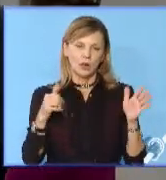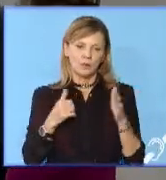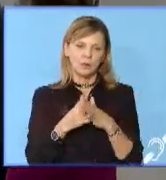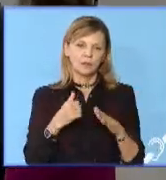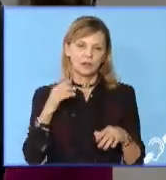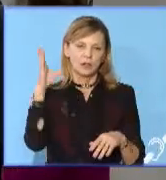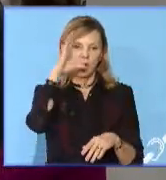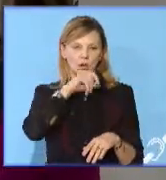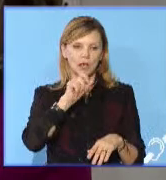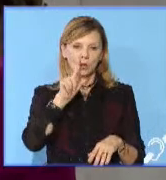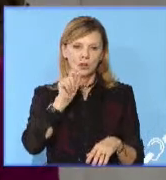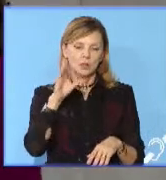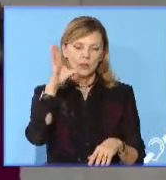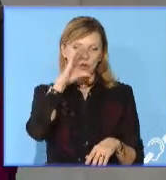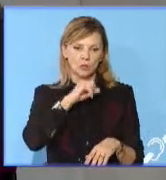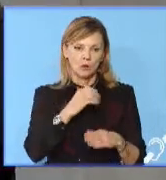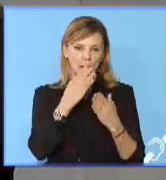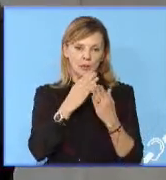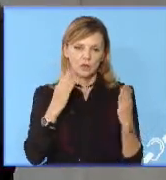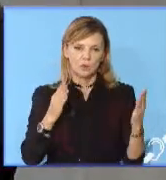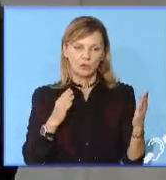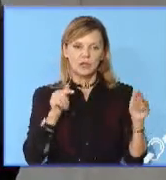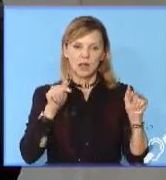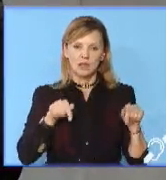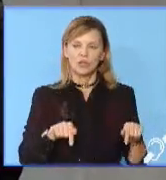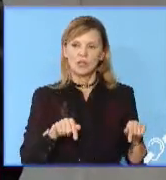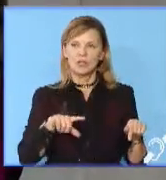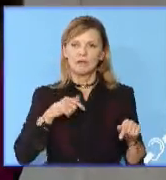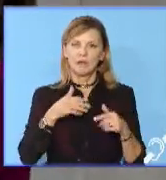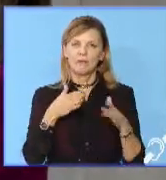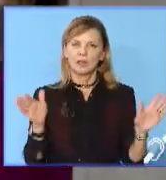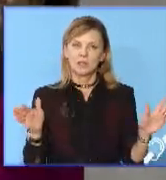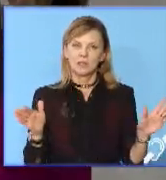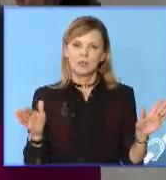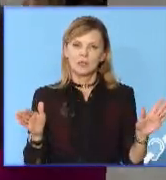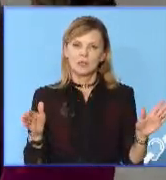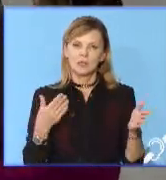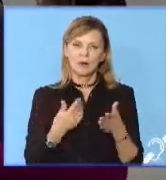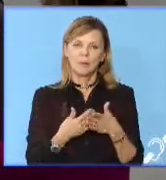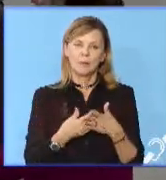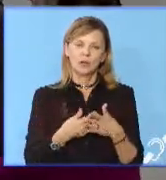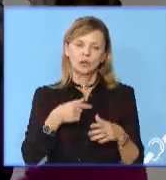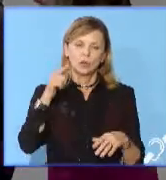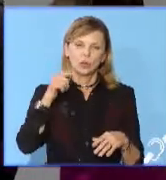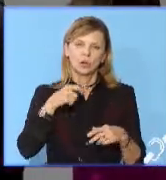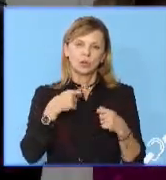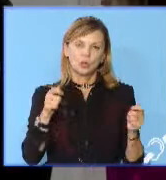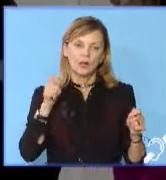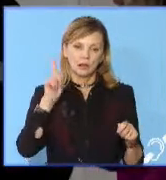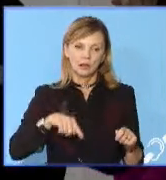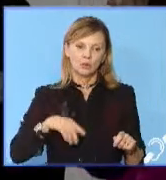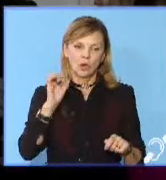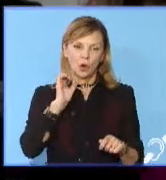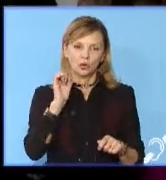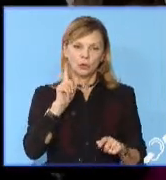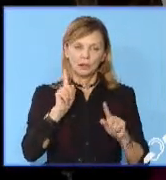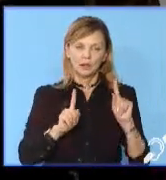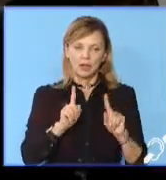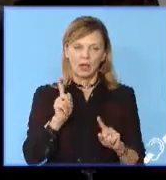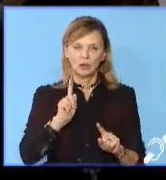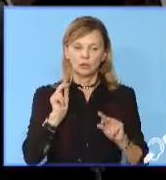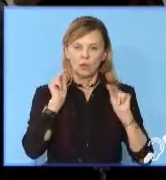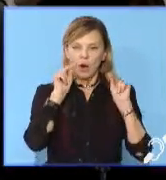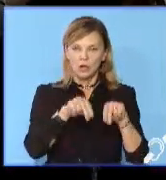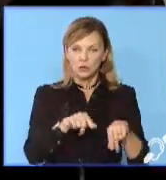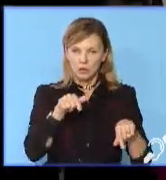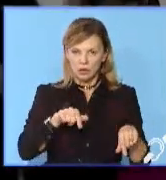12 noaptea. Expoziția aceasta va fi deschisă pe parcursul lunii octombrie. Deci dacă cumva